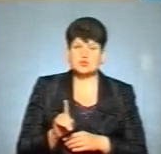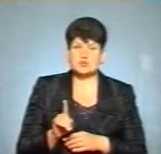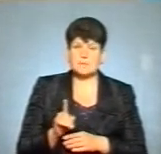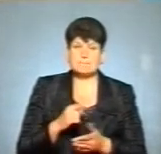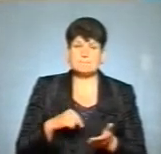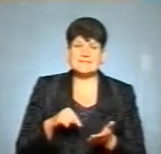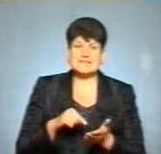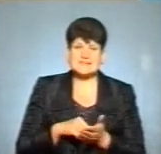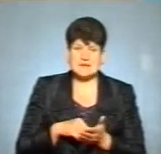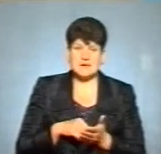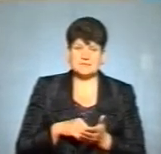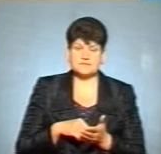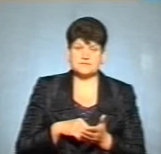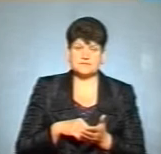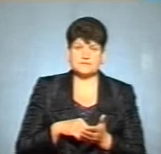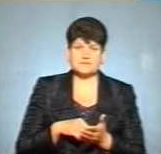міста і